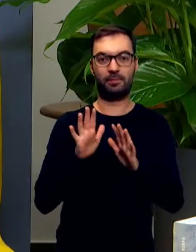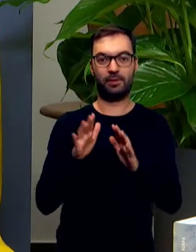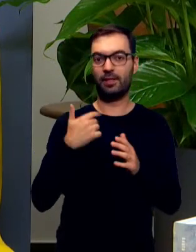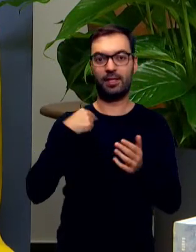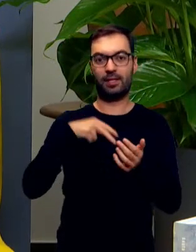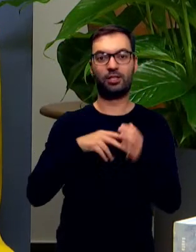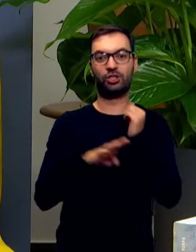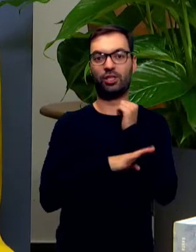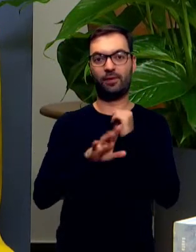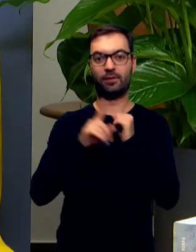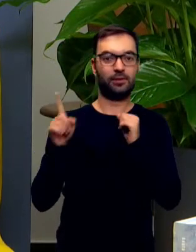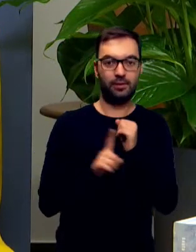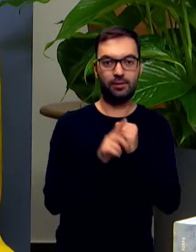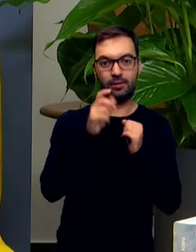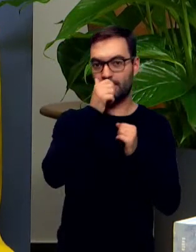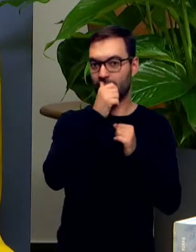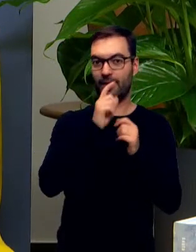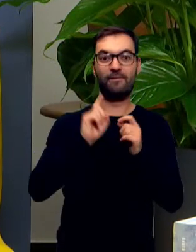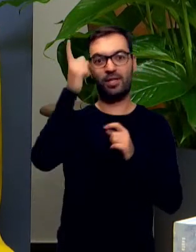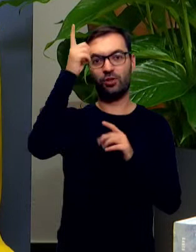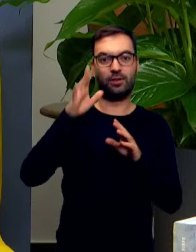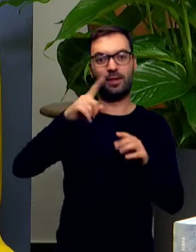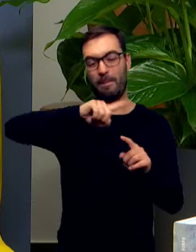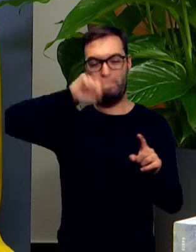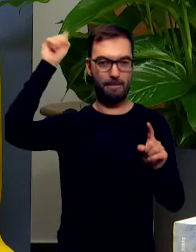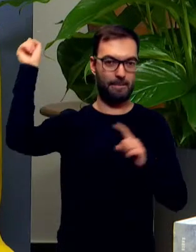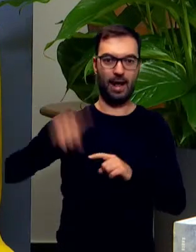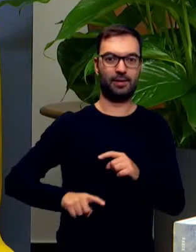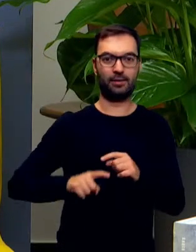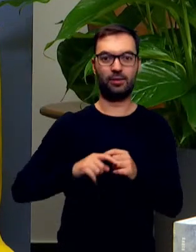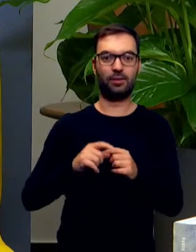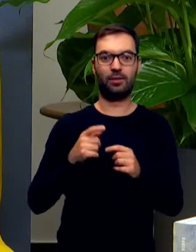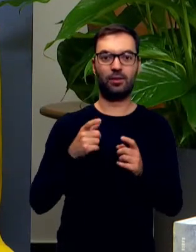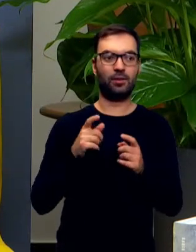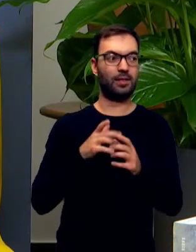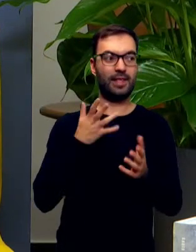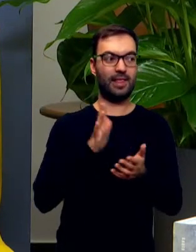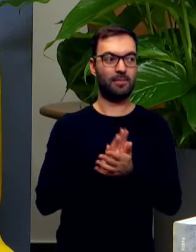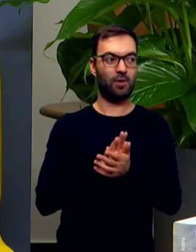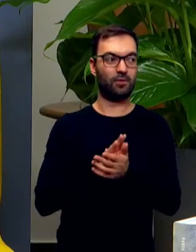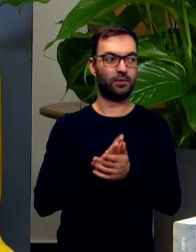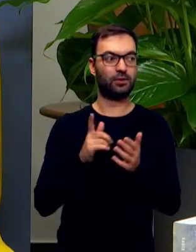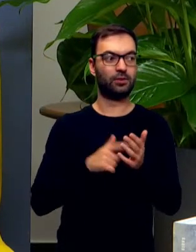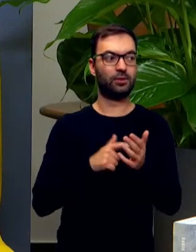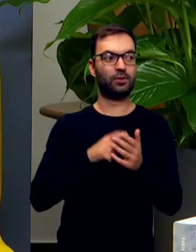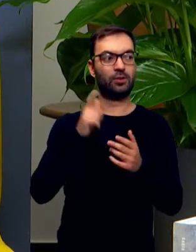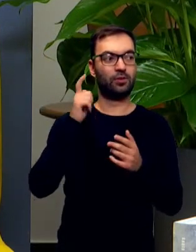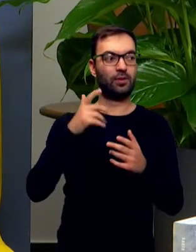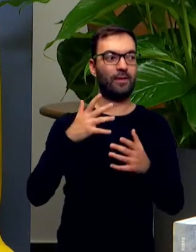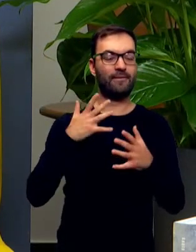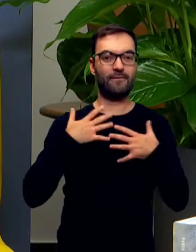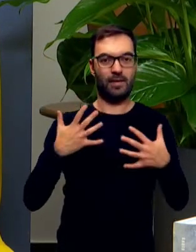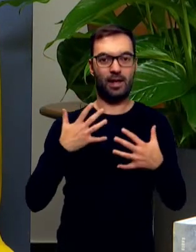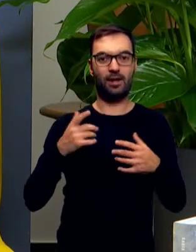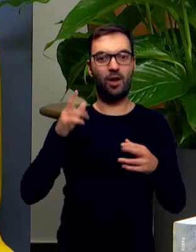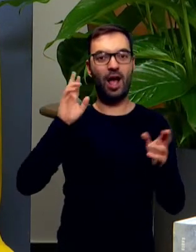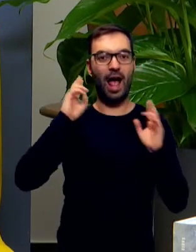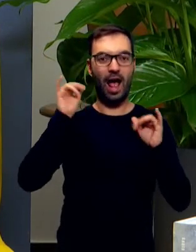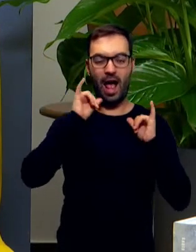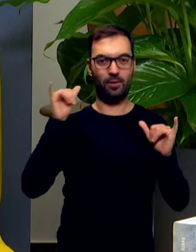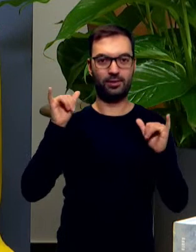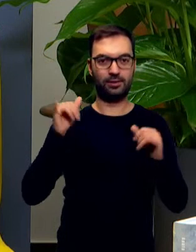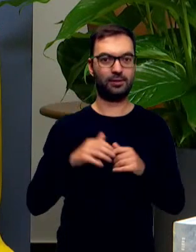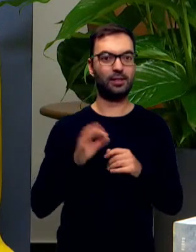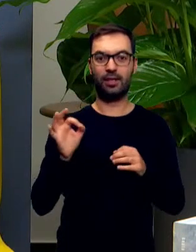nie stać pomiędzy drzewami, przynajmniej wysokimi. I wtedy walnęło. Uderzenie nie było typowe. Zazwyczaj czuję się je niemal fizycznie, a odgłos niesie